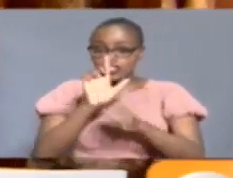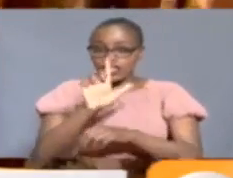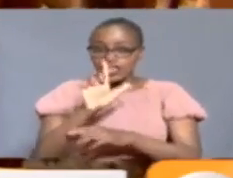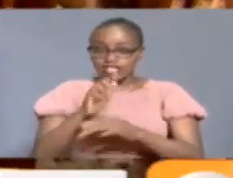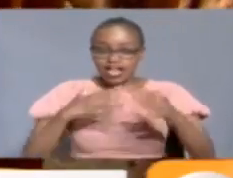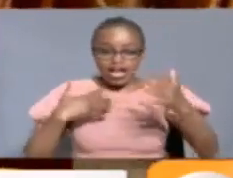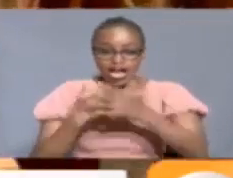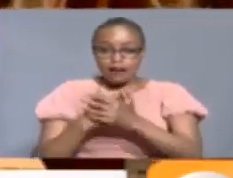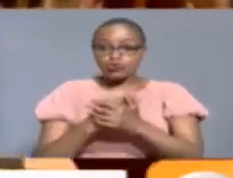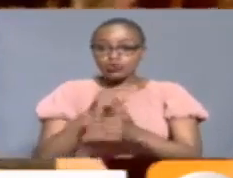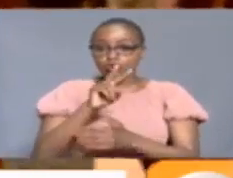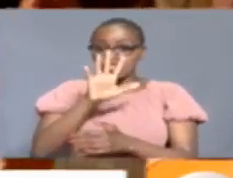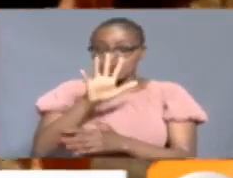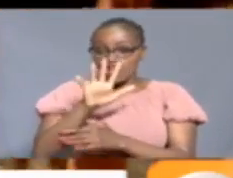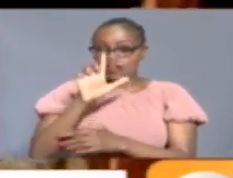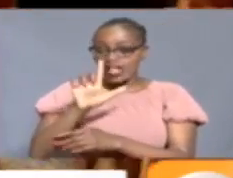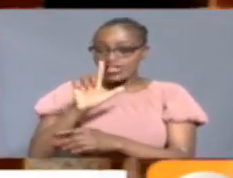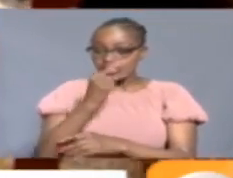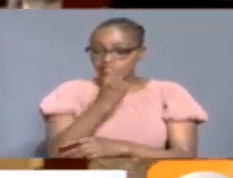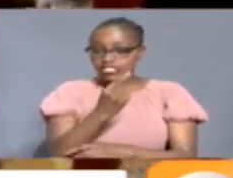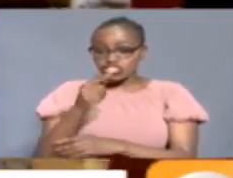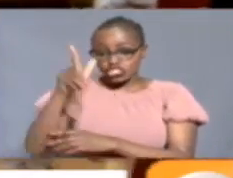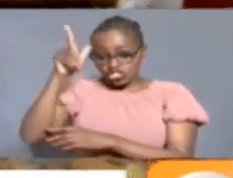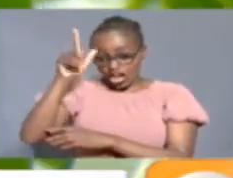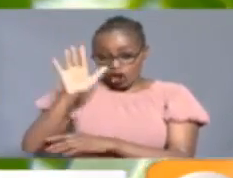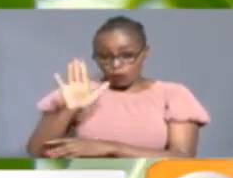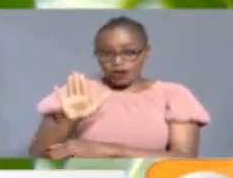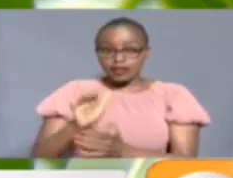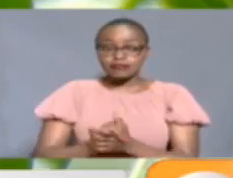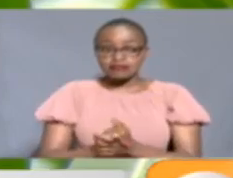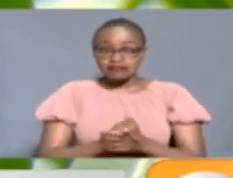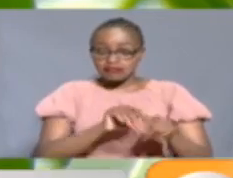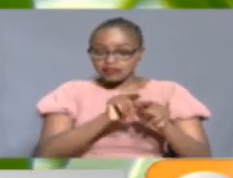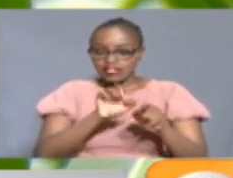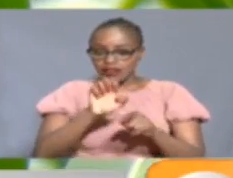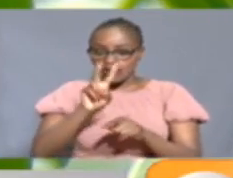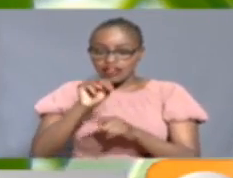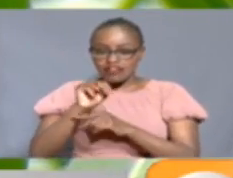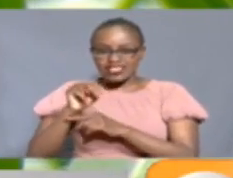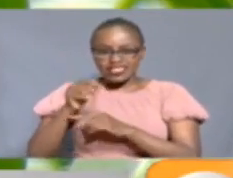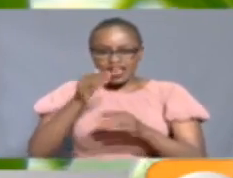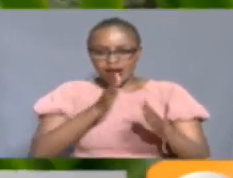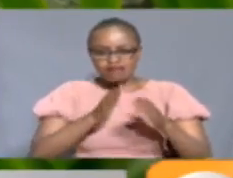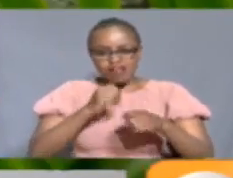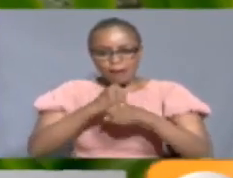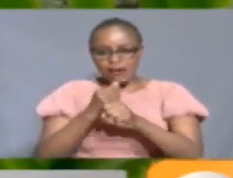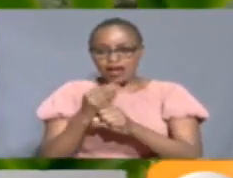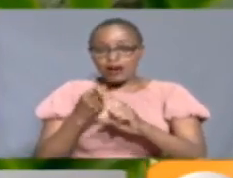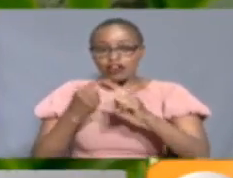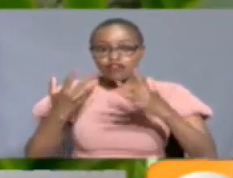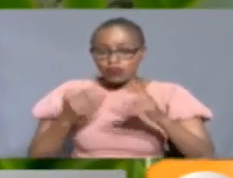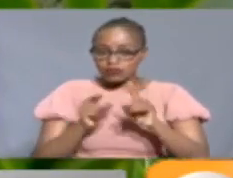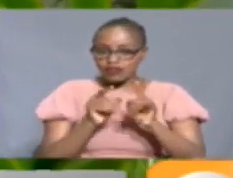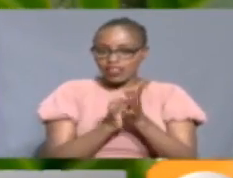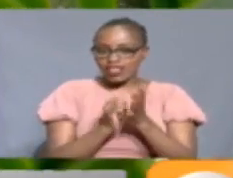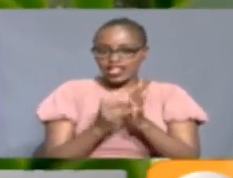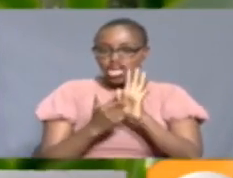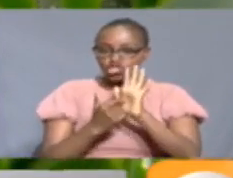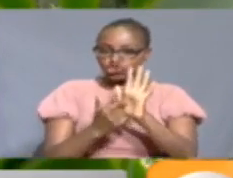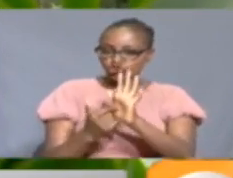hadi 25 kwa kila ng'ombe wake. Aidha, Evans hutengeneza hela zake kutoka kwa maonyesho ya